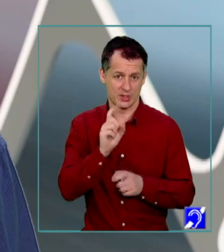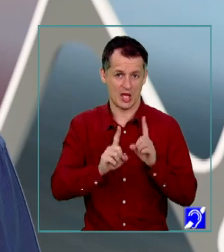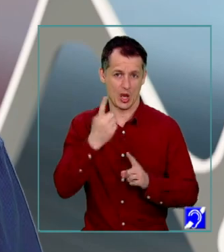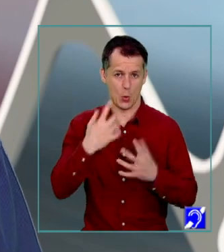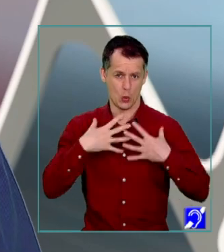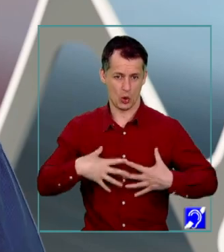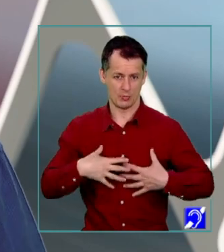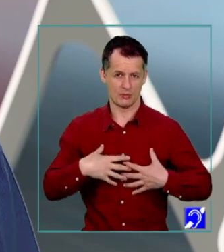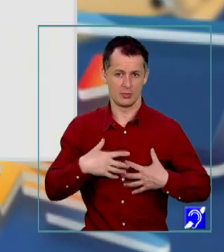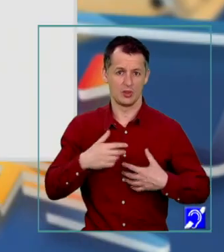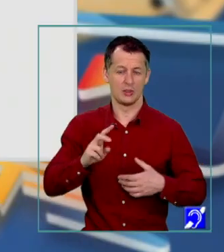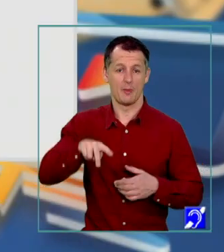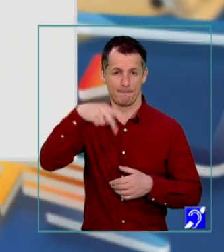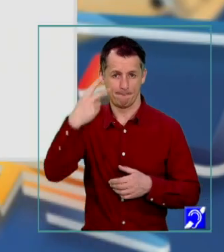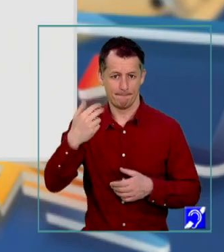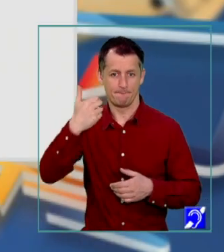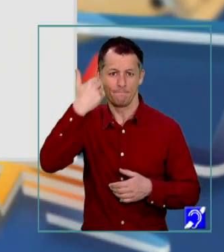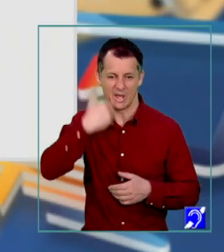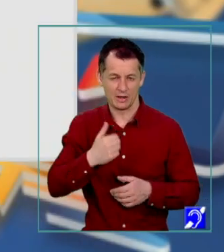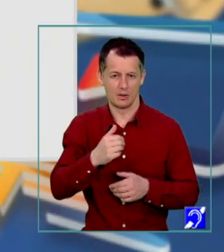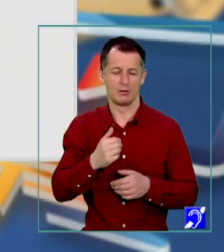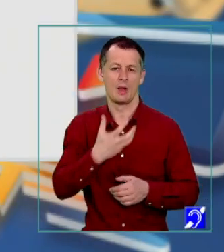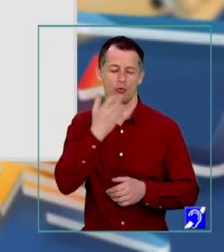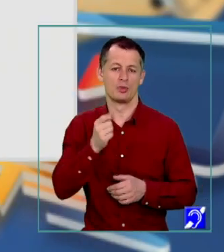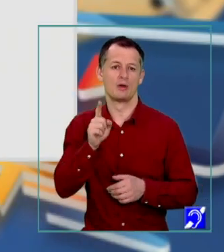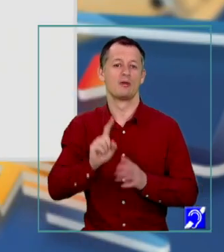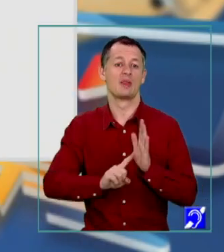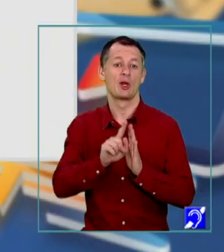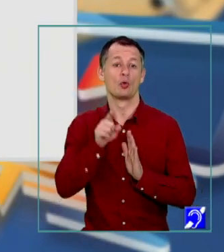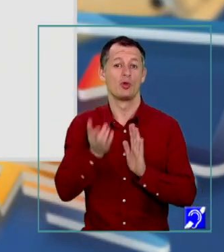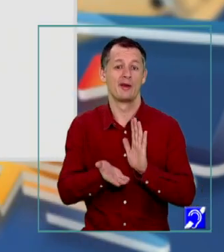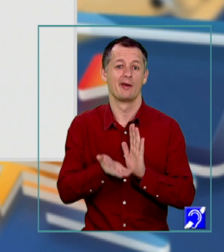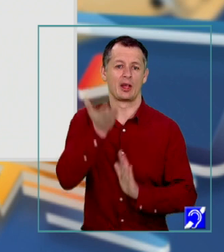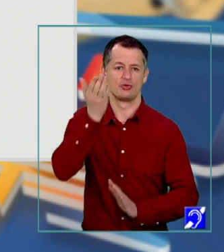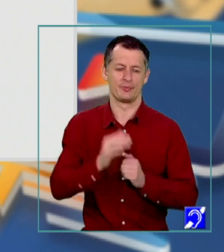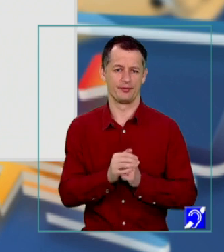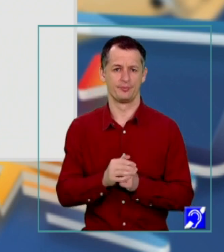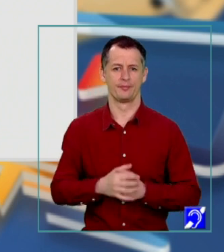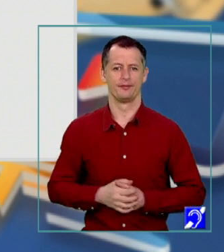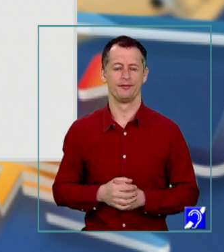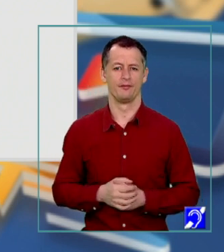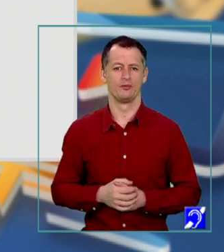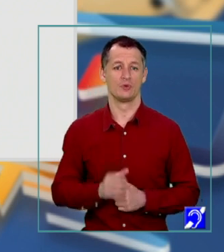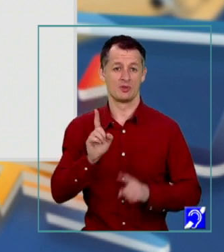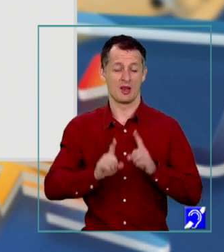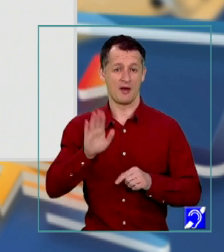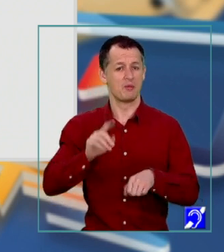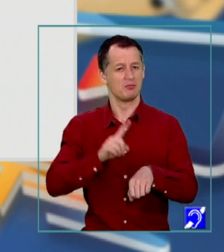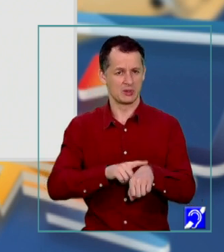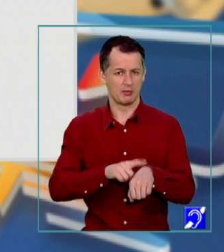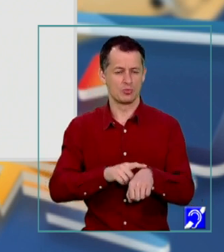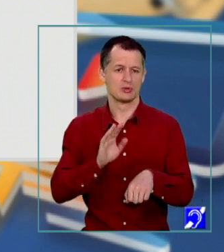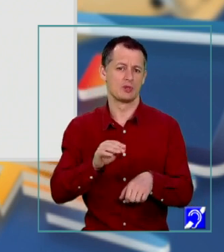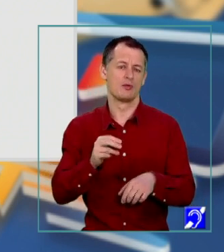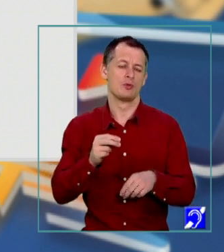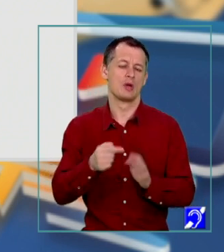corp cedează căldură, temperatura lui crește. În general, pentru că sunt și procese termodinamice, și dacă avem timp o să vă prezint o